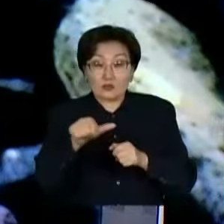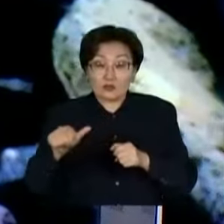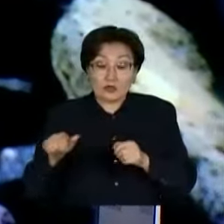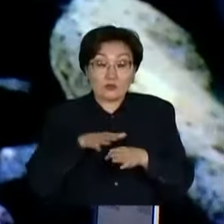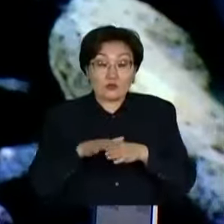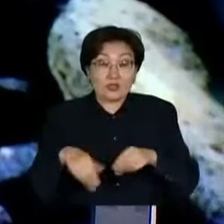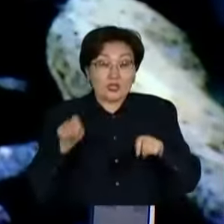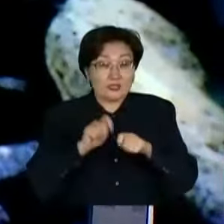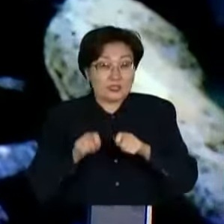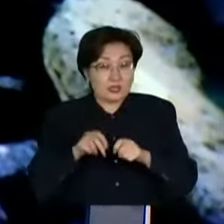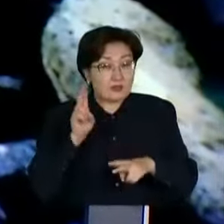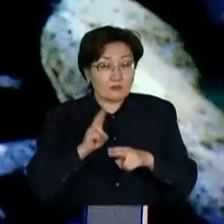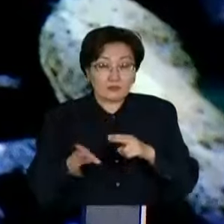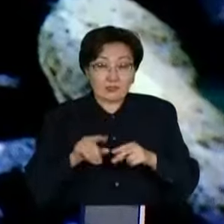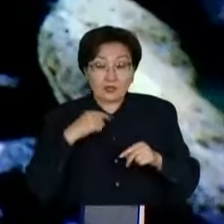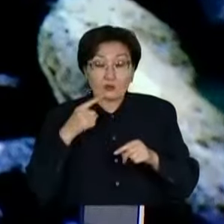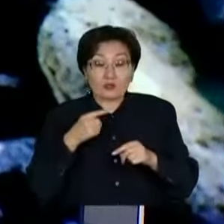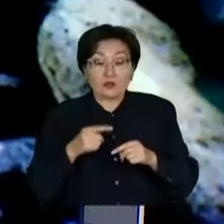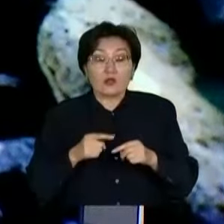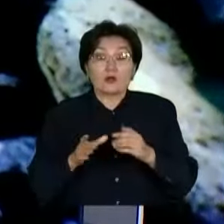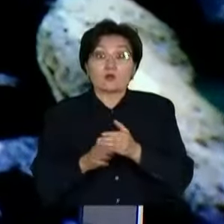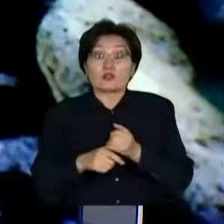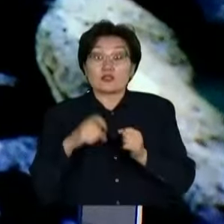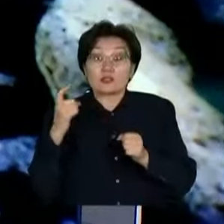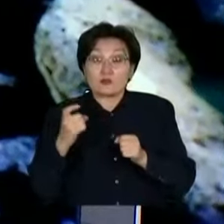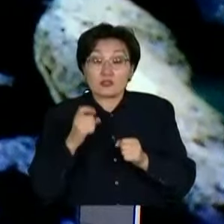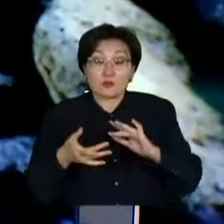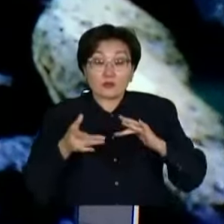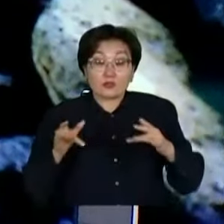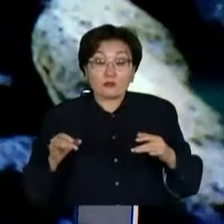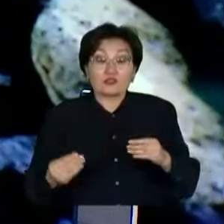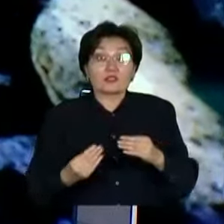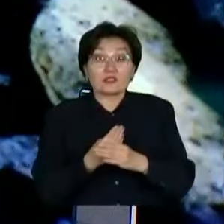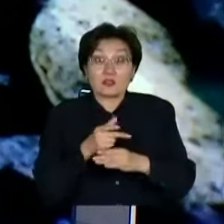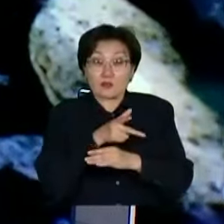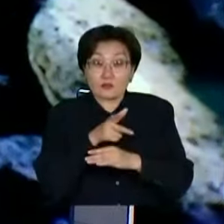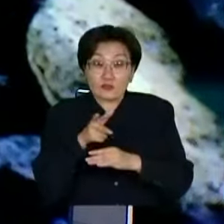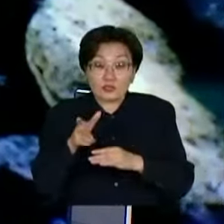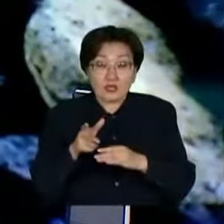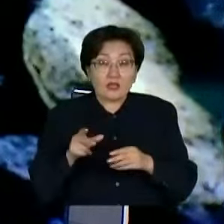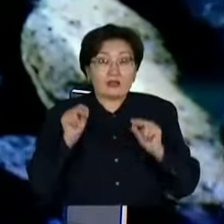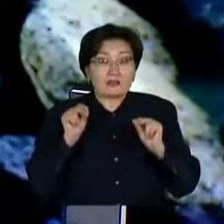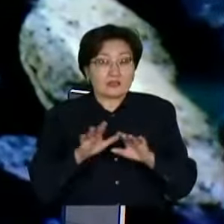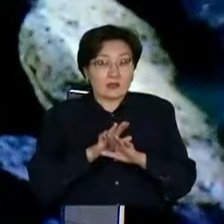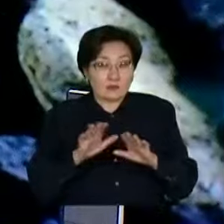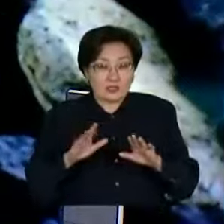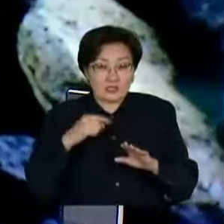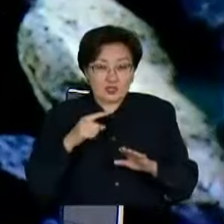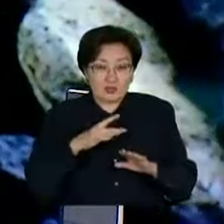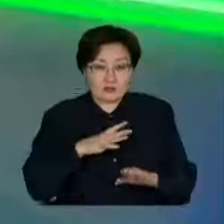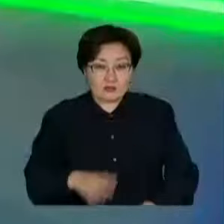тексеріп бітпегенін айтады. Ал түпқарағандық балықшылар бұған дейін әлеуметтік желіге тараған бейне жазбаның шындыққа жанаспайтынын